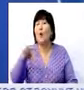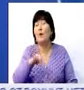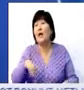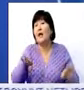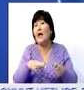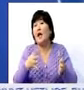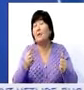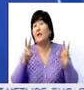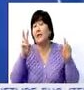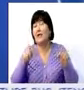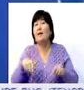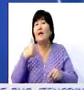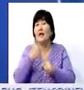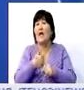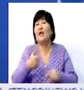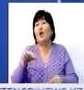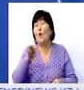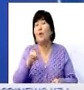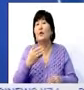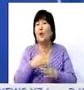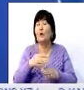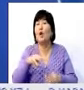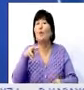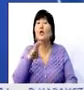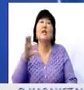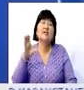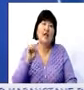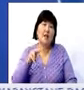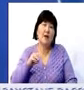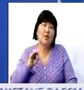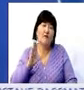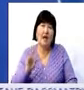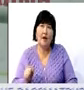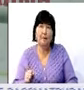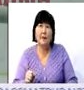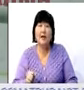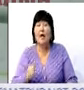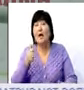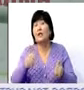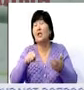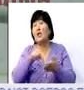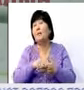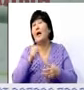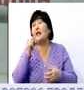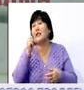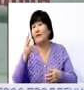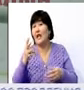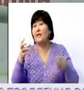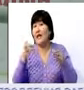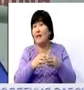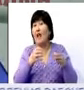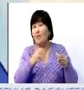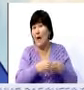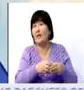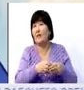как его принято называть, генерала отрасли Мурата Саламатова. В соревнованиях участвовали 12 команд